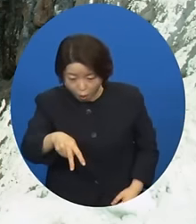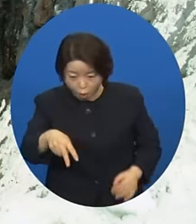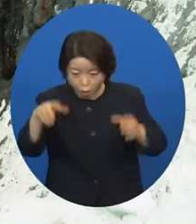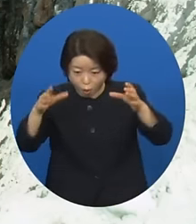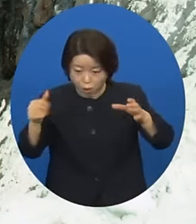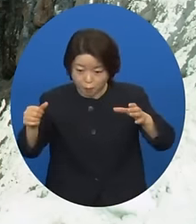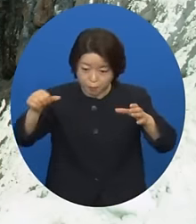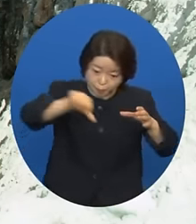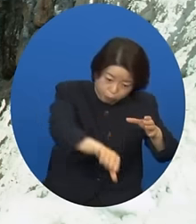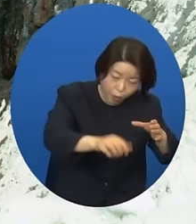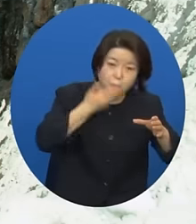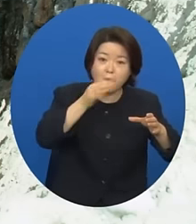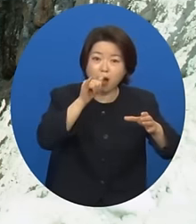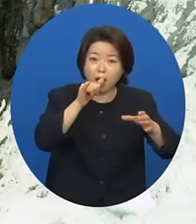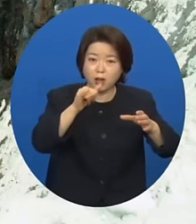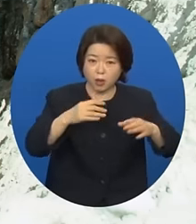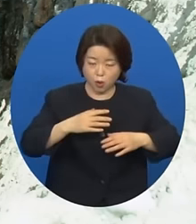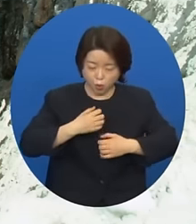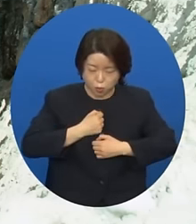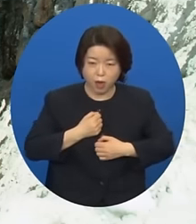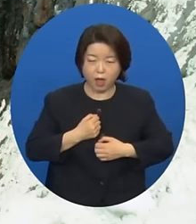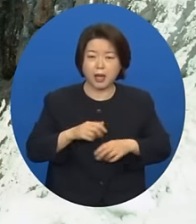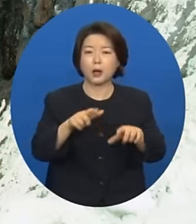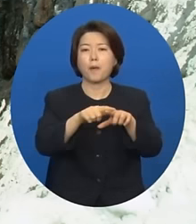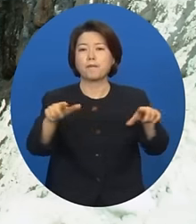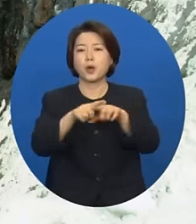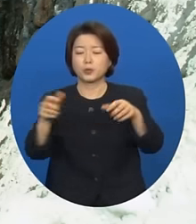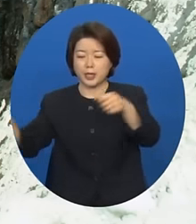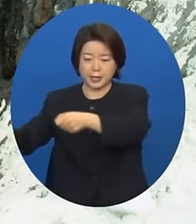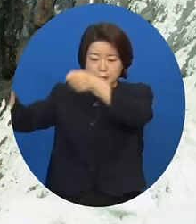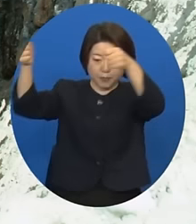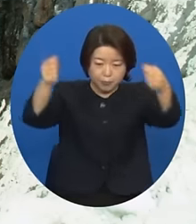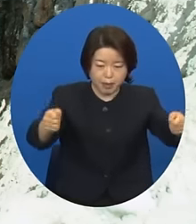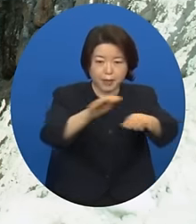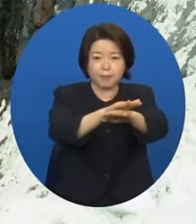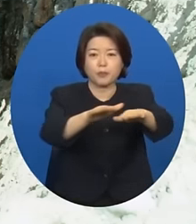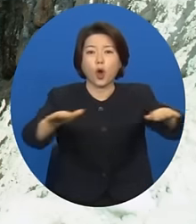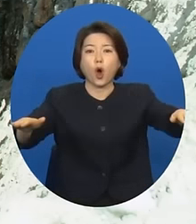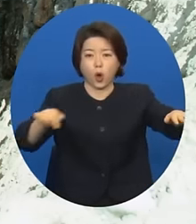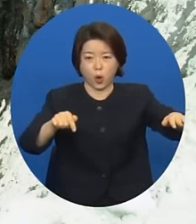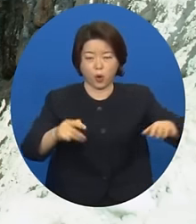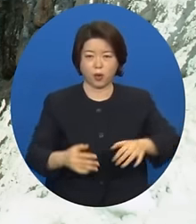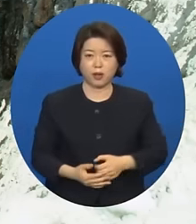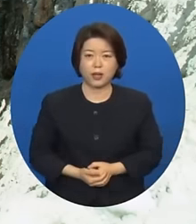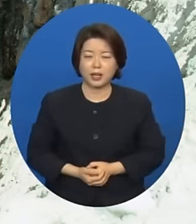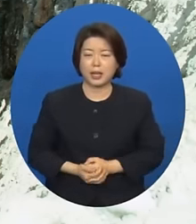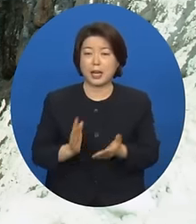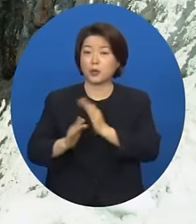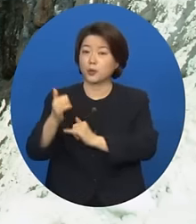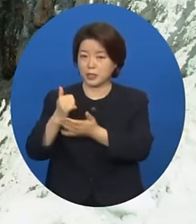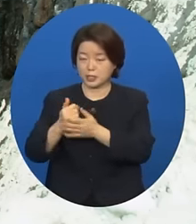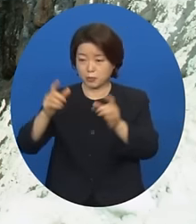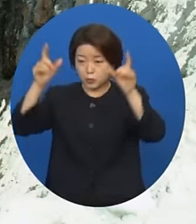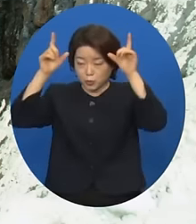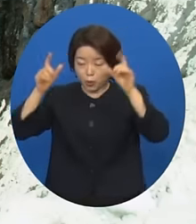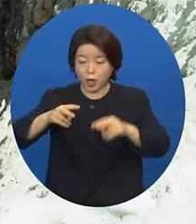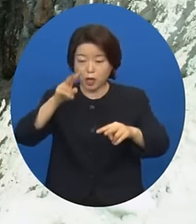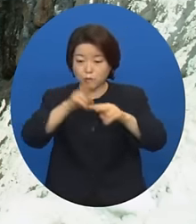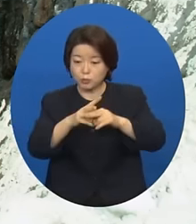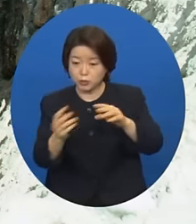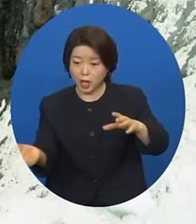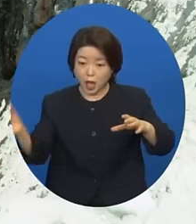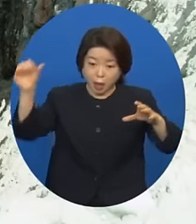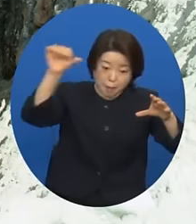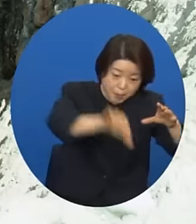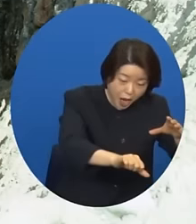수가 있어요 평소에는 저 입구를 덮어 없습니다 그래서 이제 예수님도 뭐 소가 우물에 빠지면 안식일에